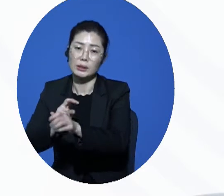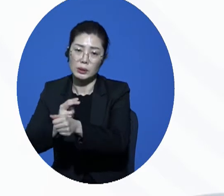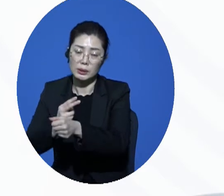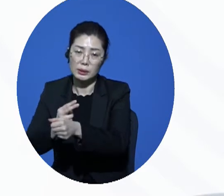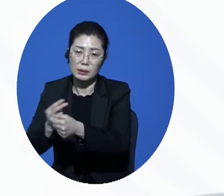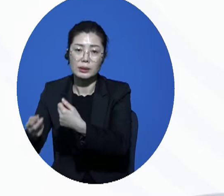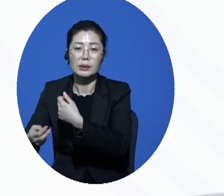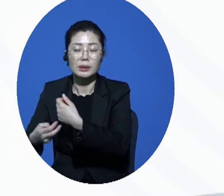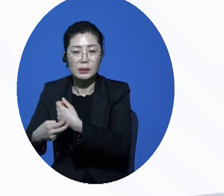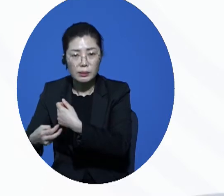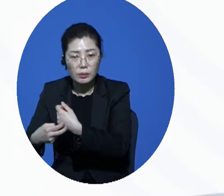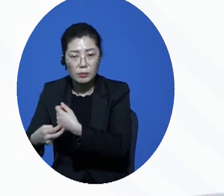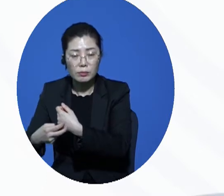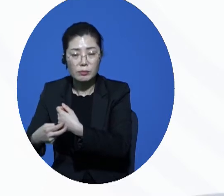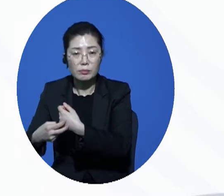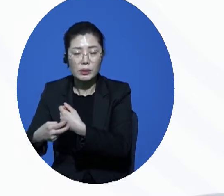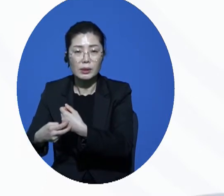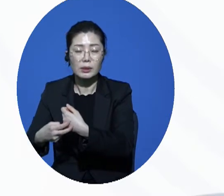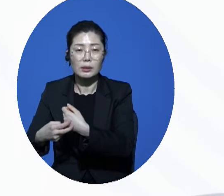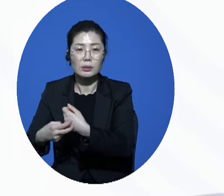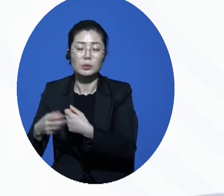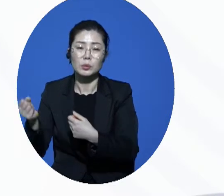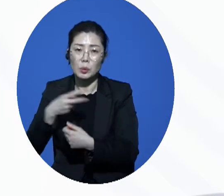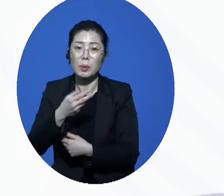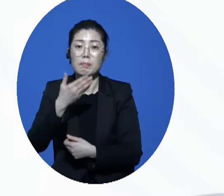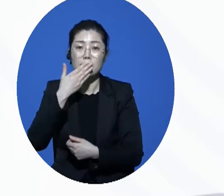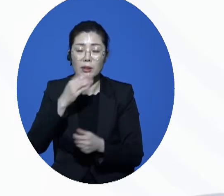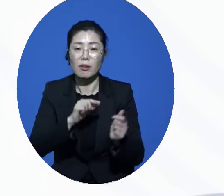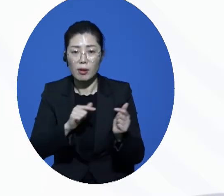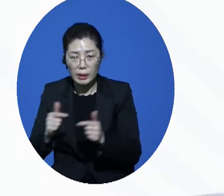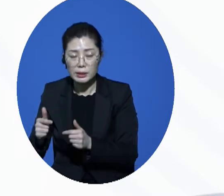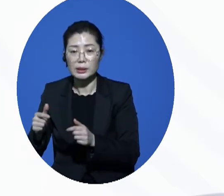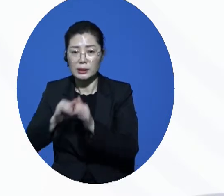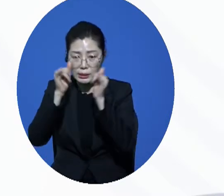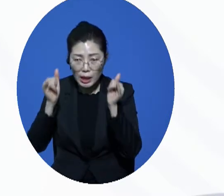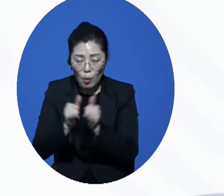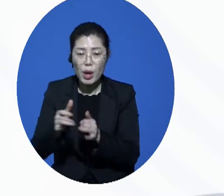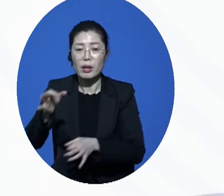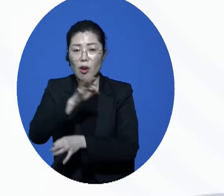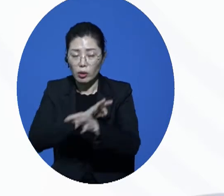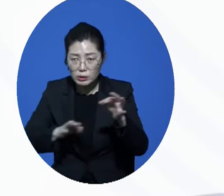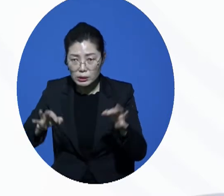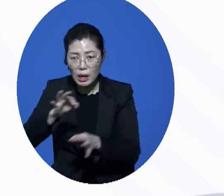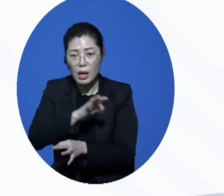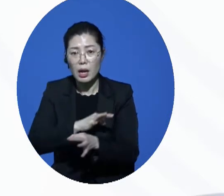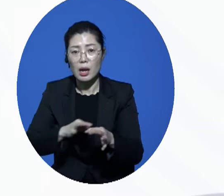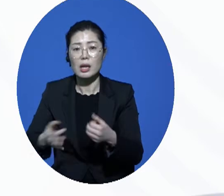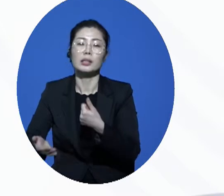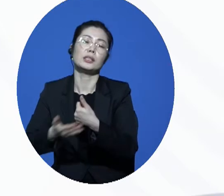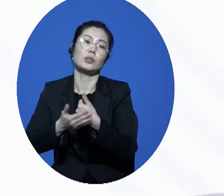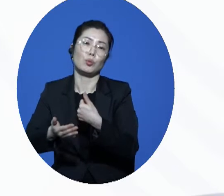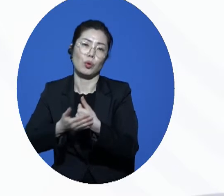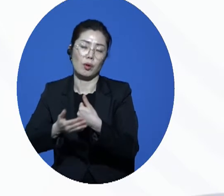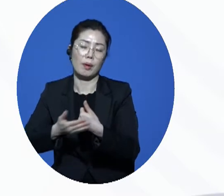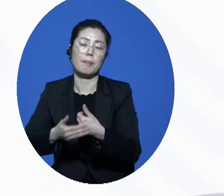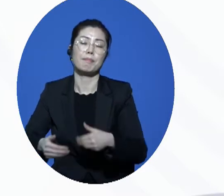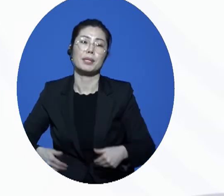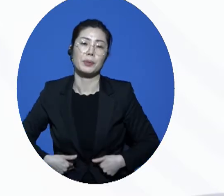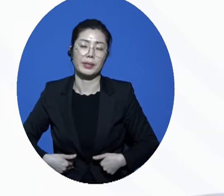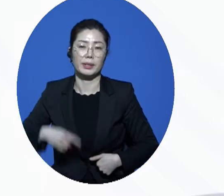식량의약품, 생활필수품에 대한 즉각적인 접근성, 또 사회적, 경제적, 금융 지원이 제공이 되어야 한다는